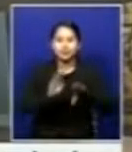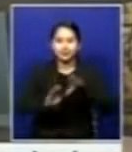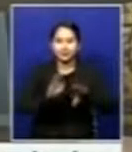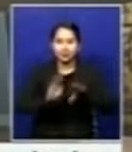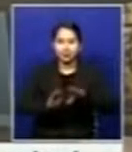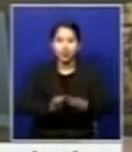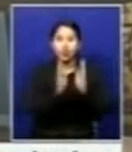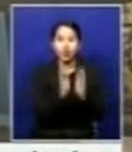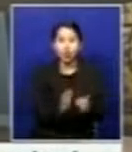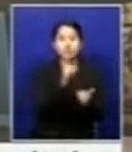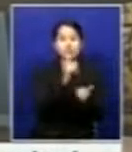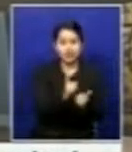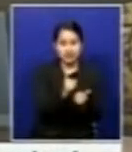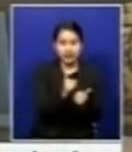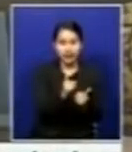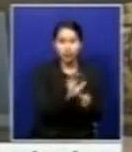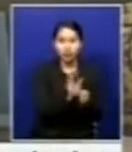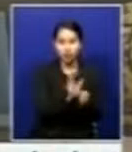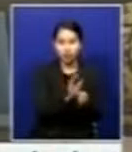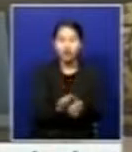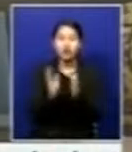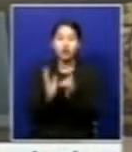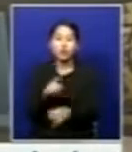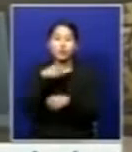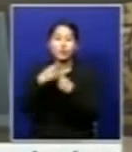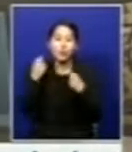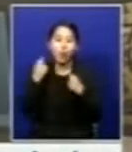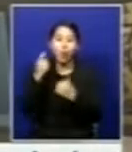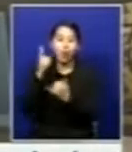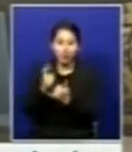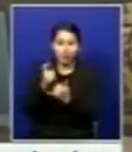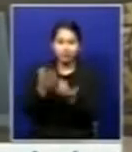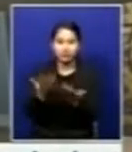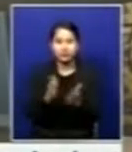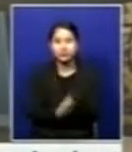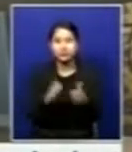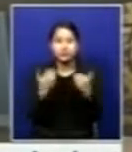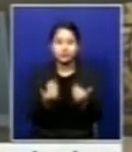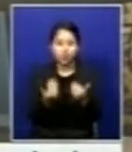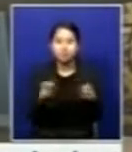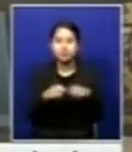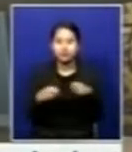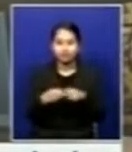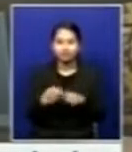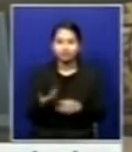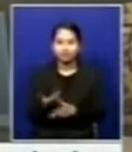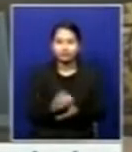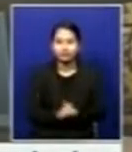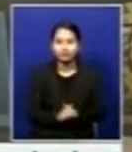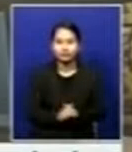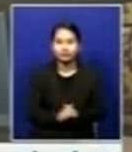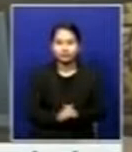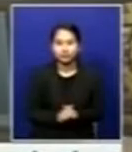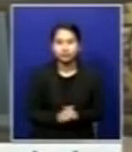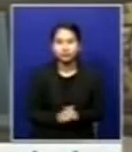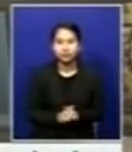ายจากโรคโควิดกับการฆ่าตัวตายที่มันเกิดขึ้นในยุคนี้แล้วก็เกิดเป็นปัญหาเรื่องTalk of the Townจากศูนย์โควิด